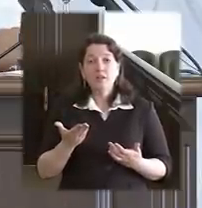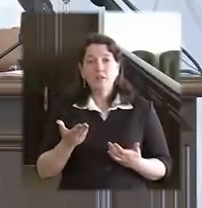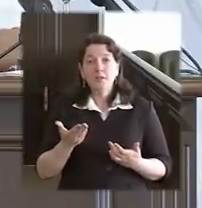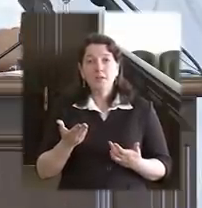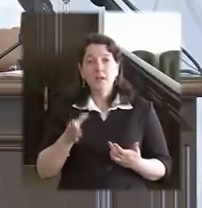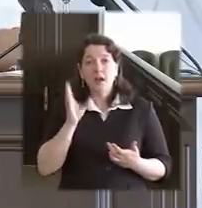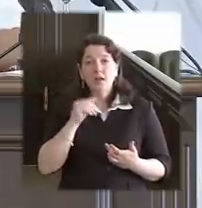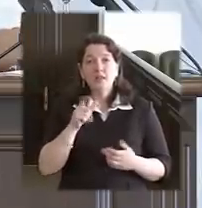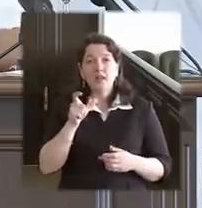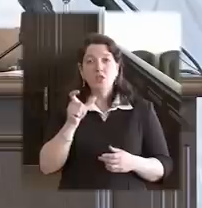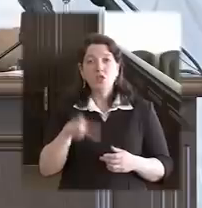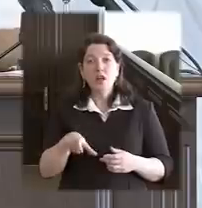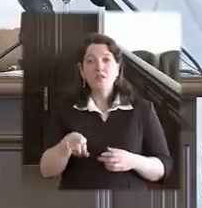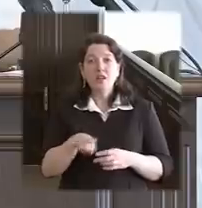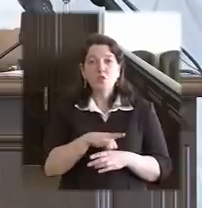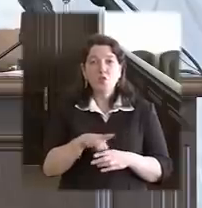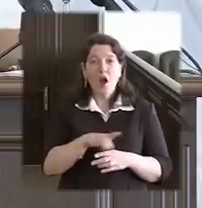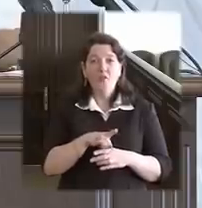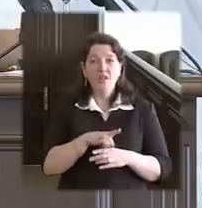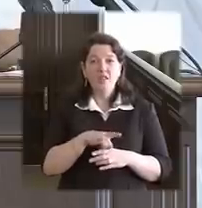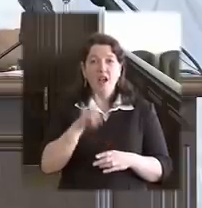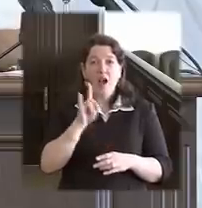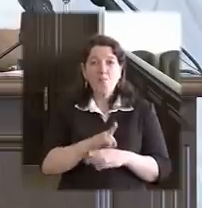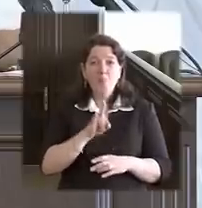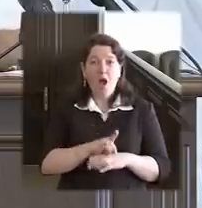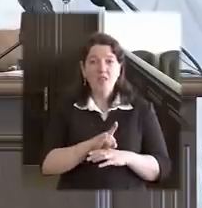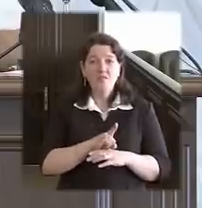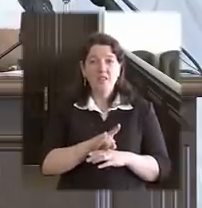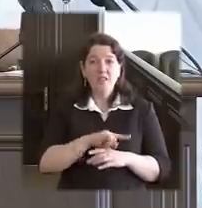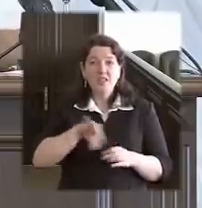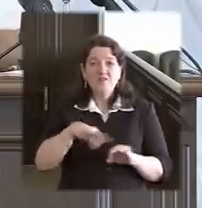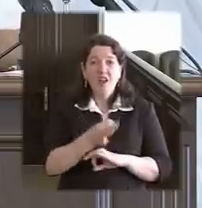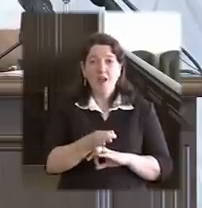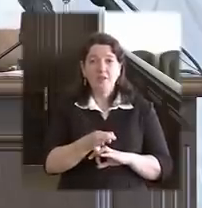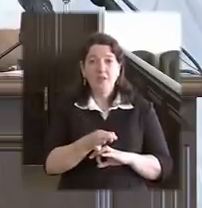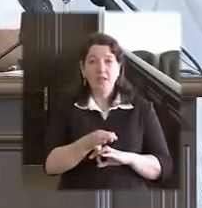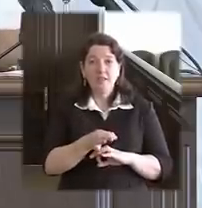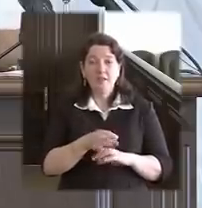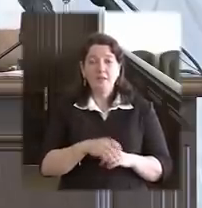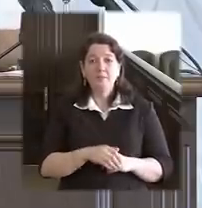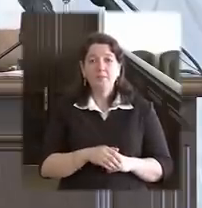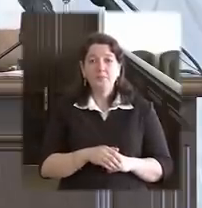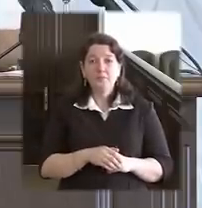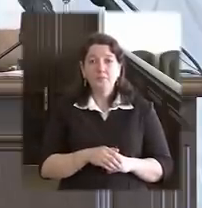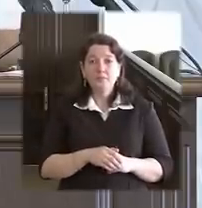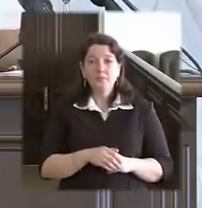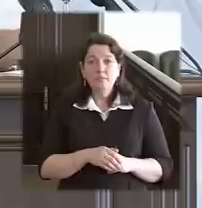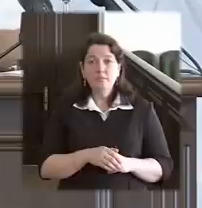когда я лукавлю, лицемерю, обманываю, лгу и так далее.